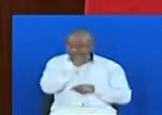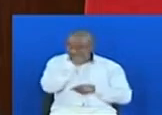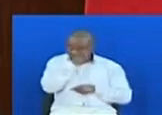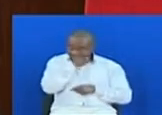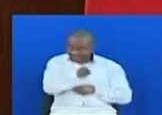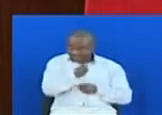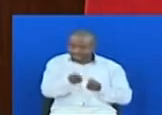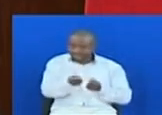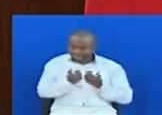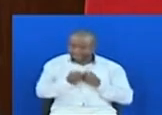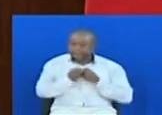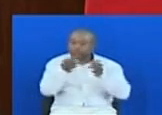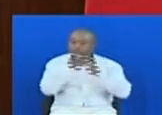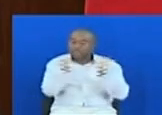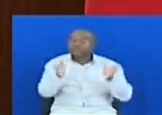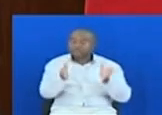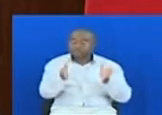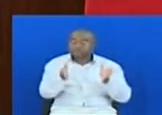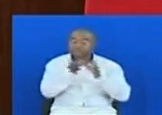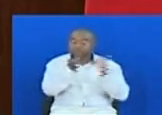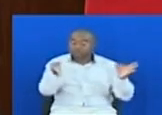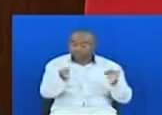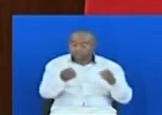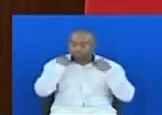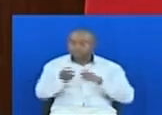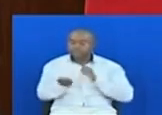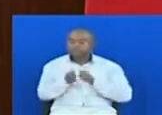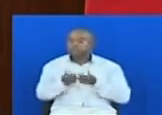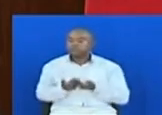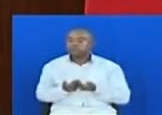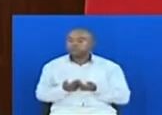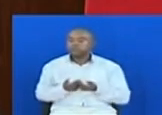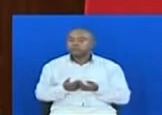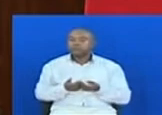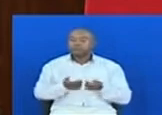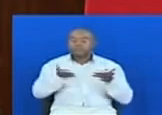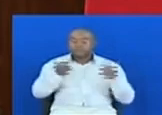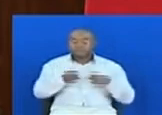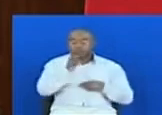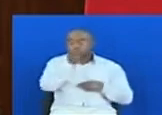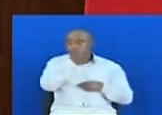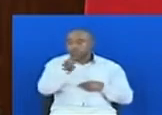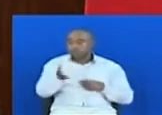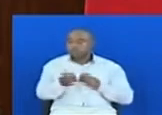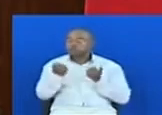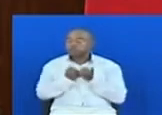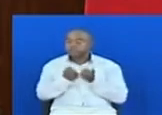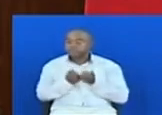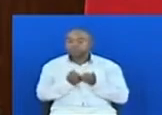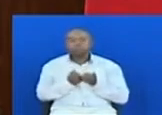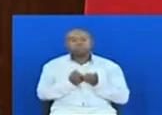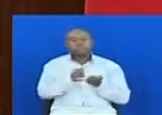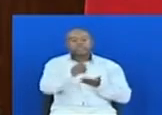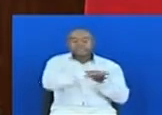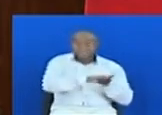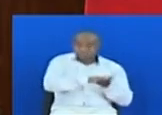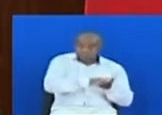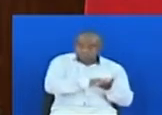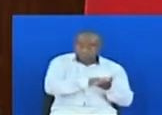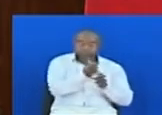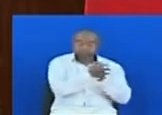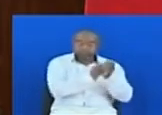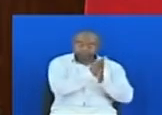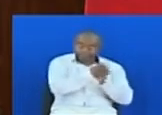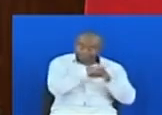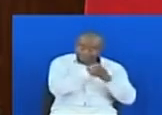imecreate opportunities kwa wajasiriamali wenzetu. Sasa hivi Watanzania wanaweza kutengeneza sabuni za kunawia mikono kwa kiwango kikubwa na